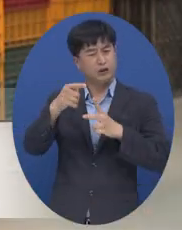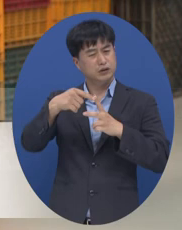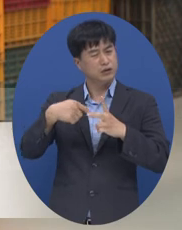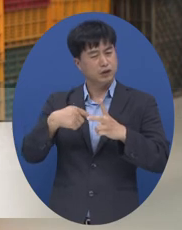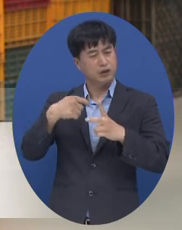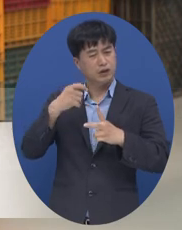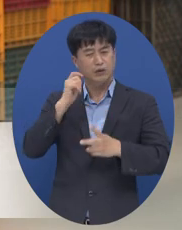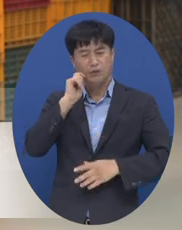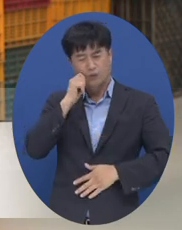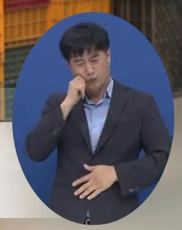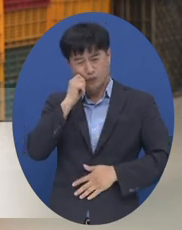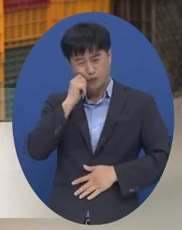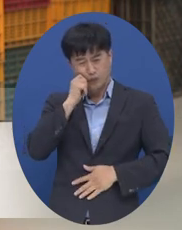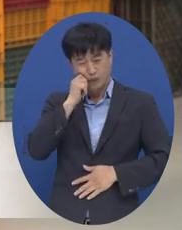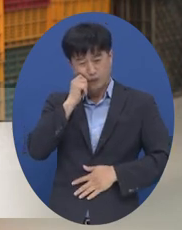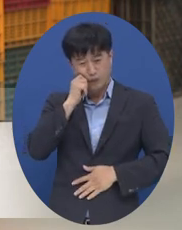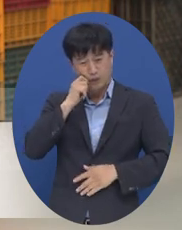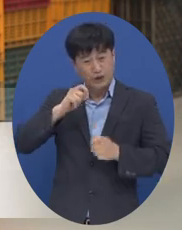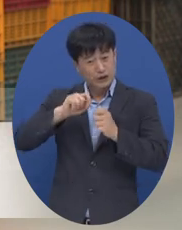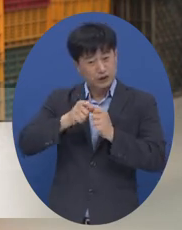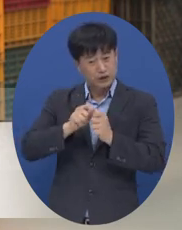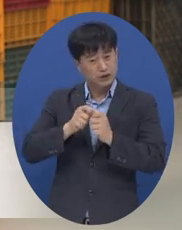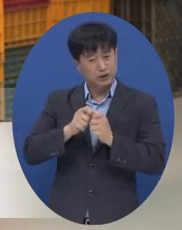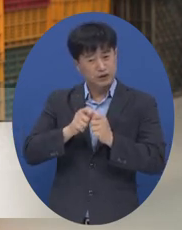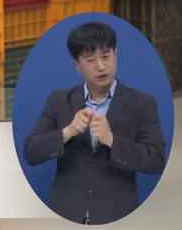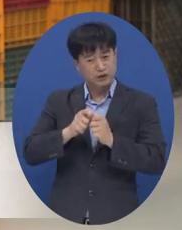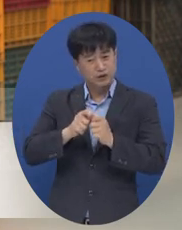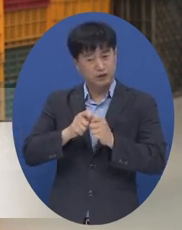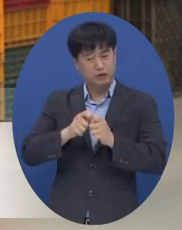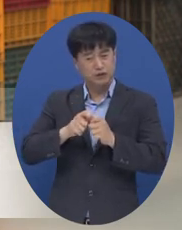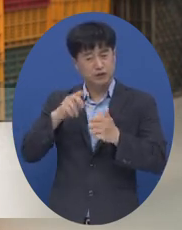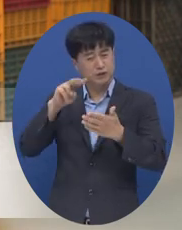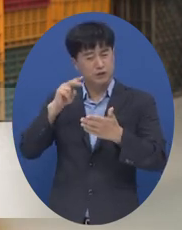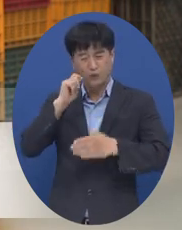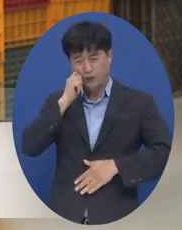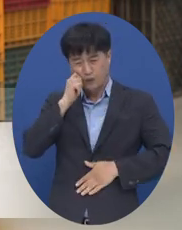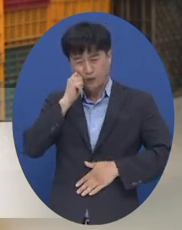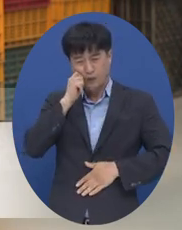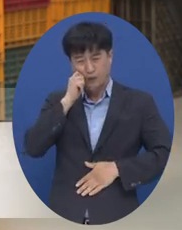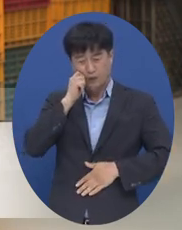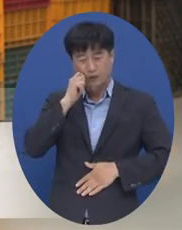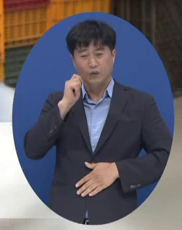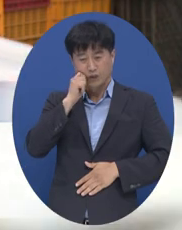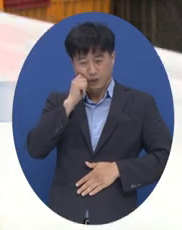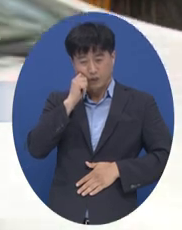한국어로 이해도 안 되고 글씨도 못 읽어봐서